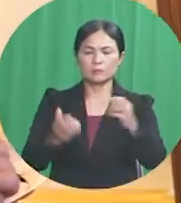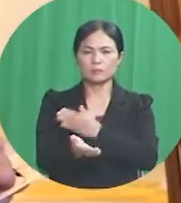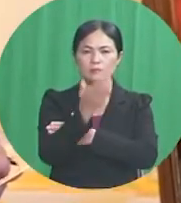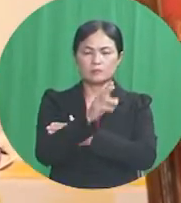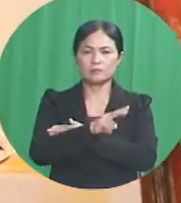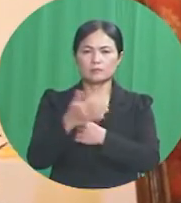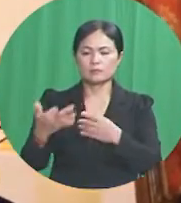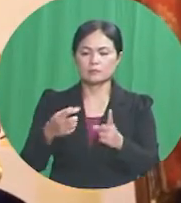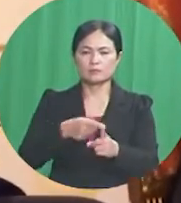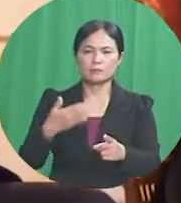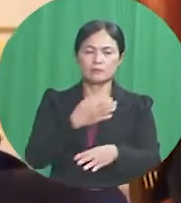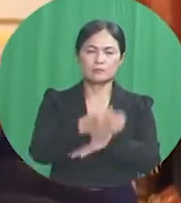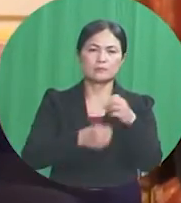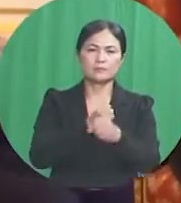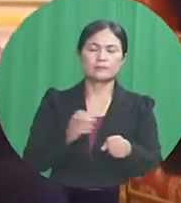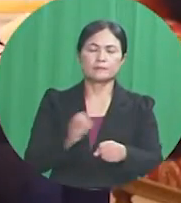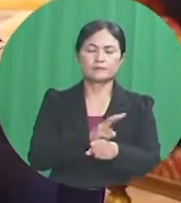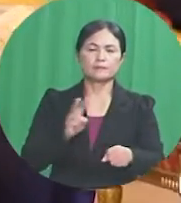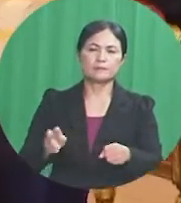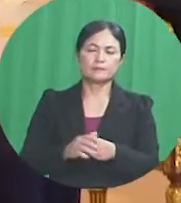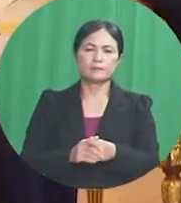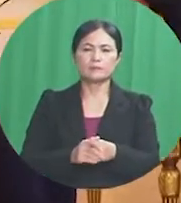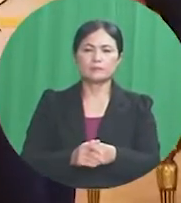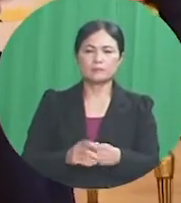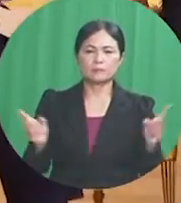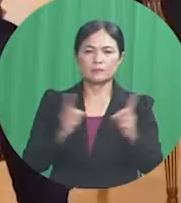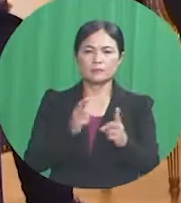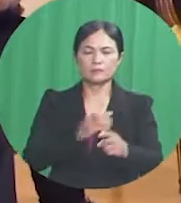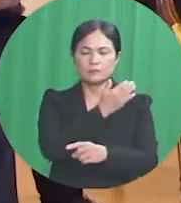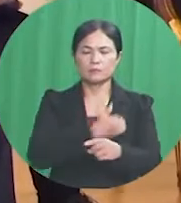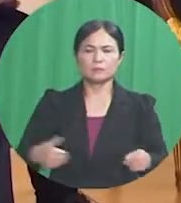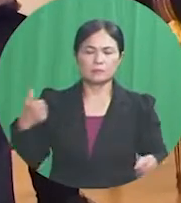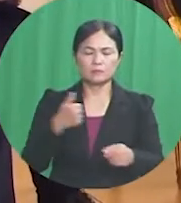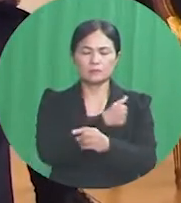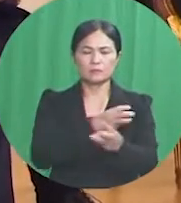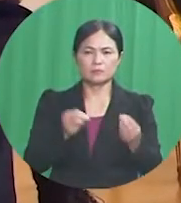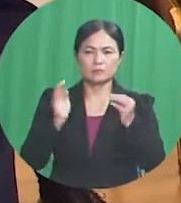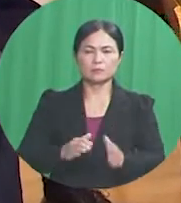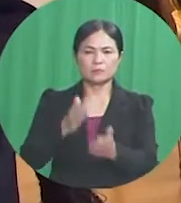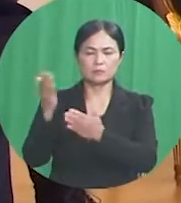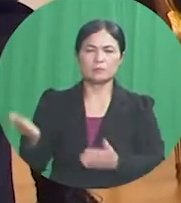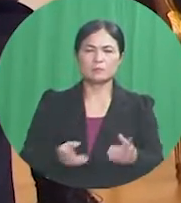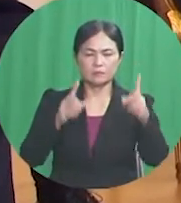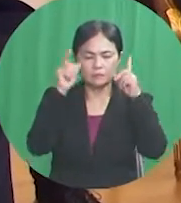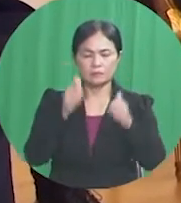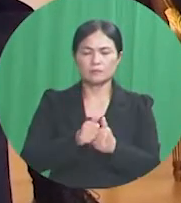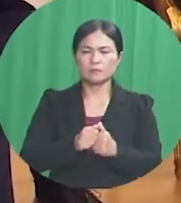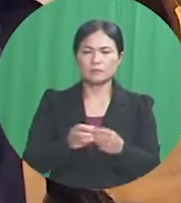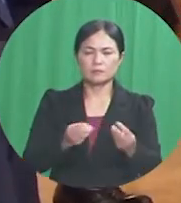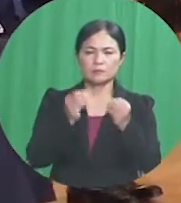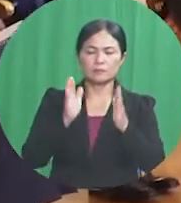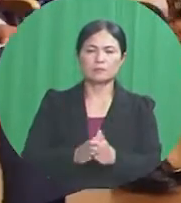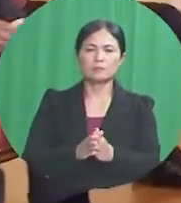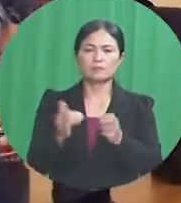ងៃទី28ខែកញ្ញាឆ្នាំ2022នៅក្នុងជំនួបសម្តេចតេជោនាយករដ្ឋមន្ត្រីបានអញ្ជើញឯកឧត្តមនាយករដ្